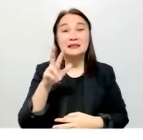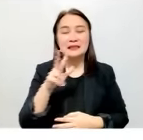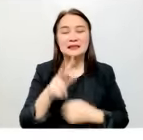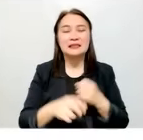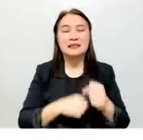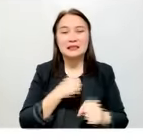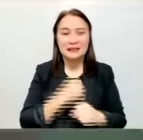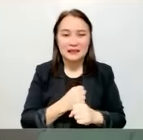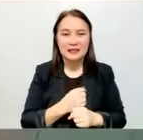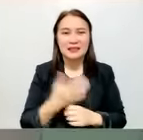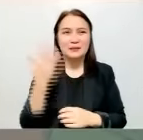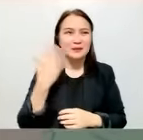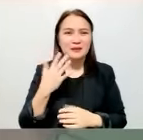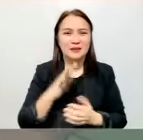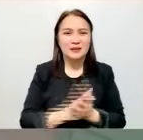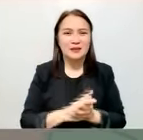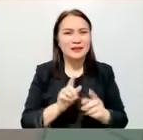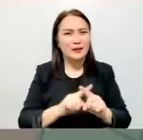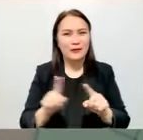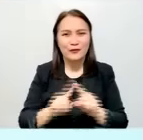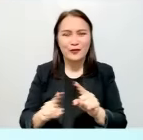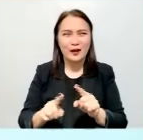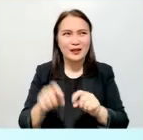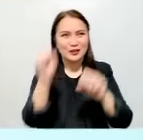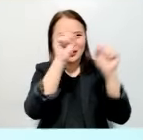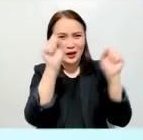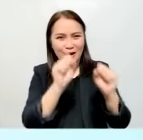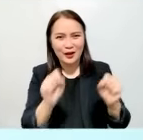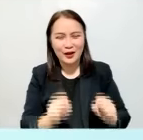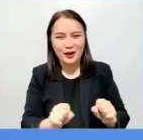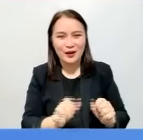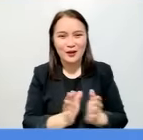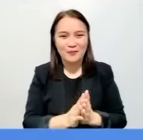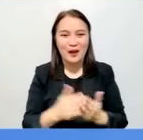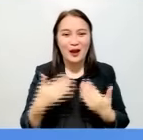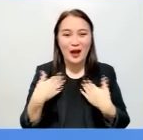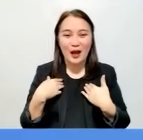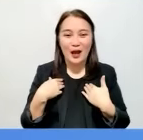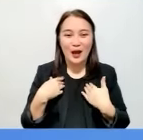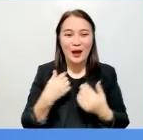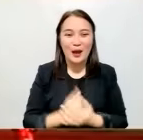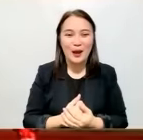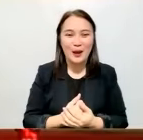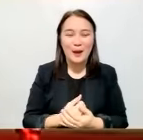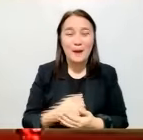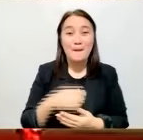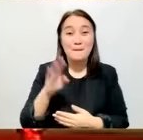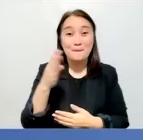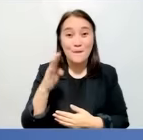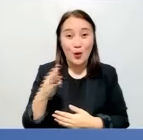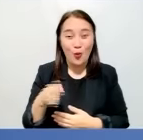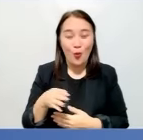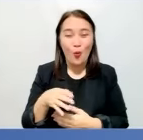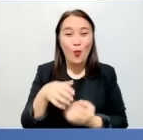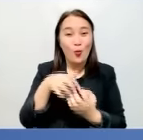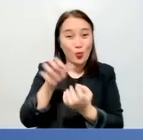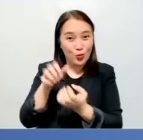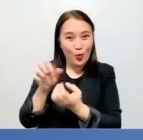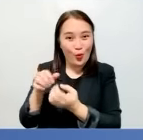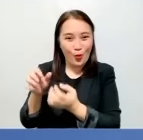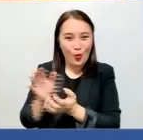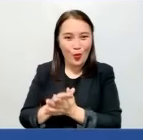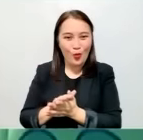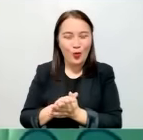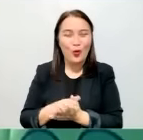at itsura ang mga nagliparang hot air balloon. Nandyan si Bidu, ang cute na blue dog at Steggy na dinosaur mula